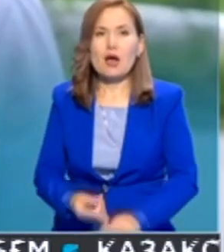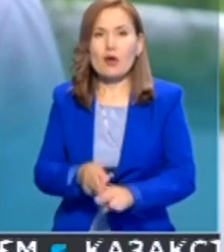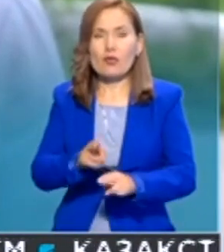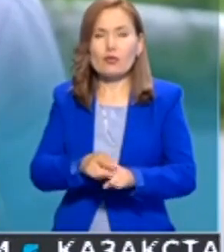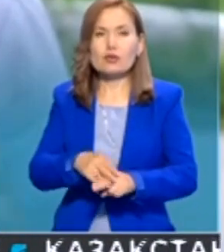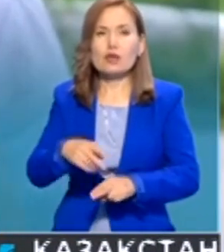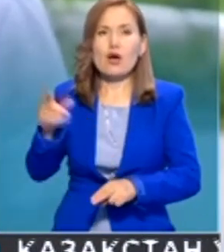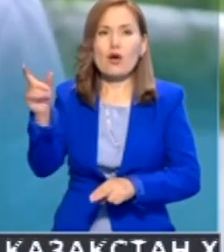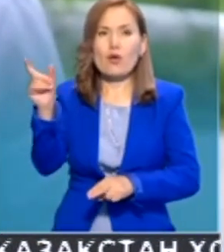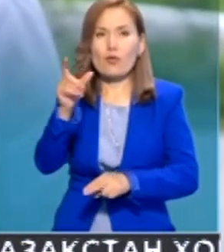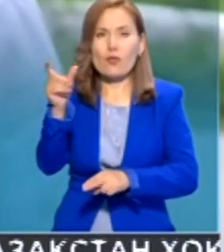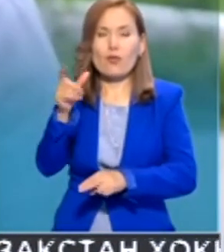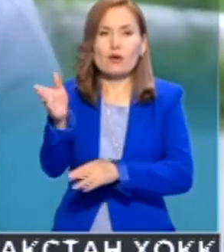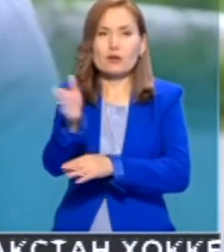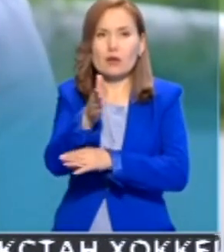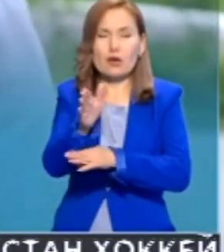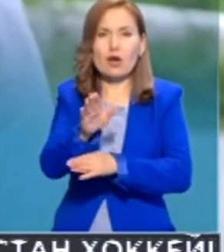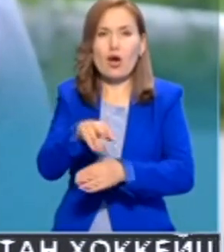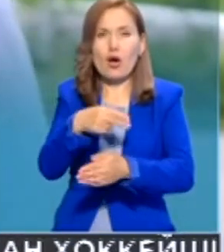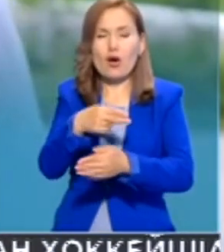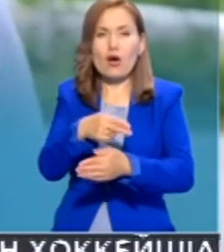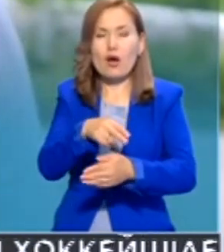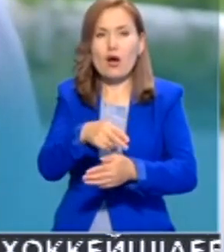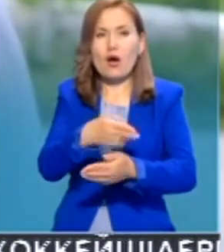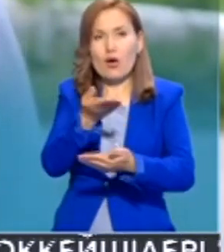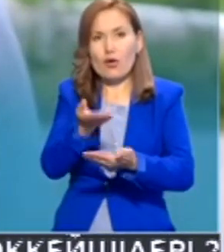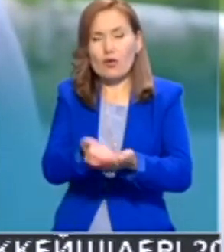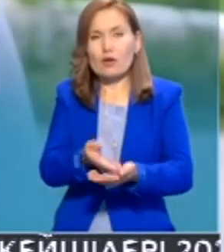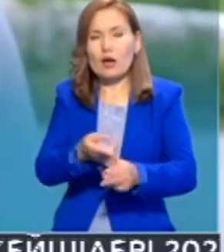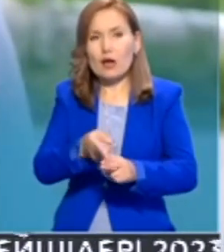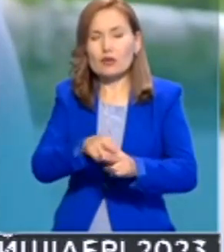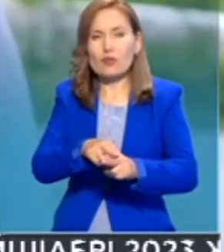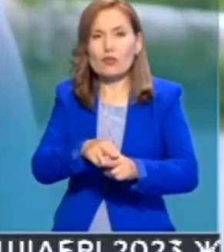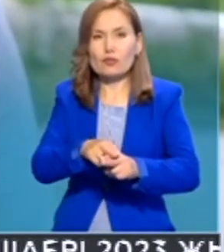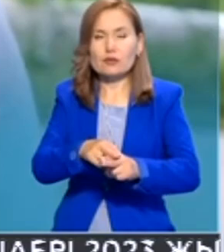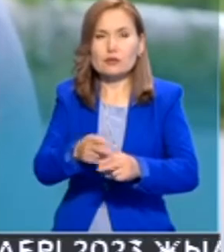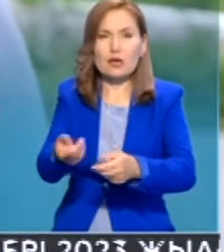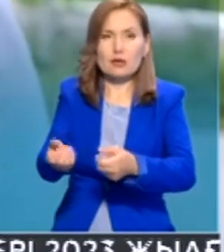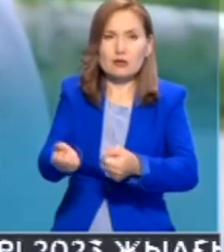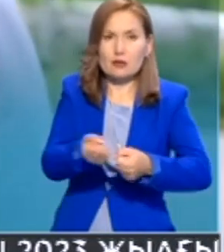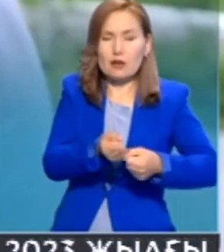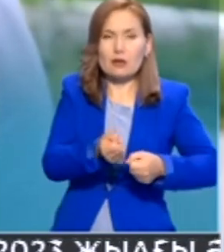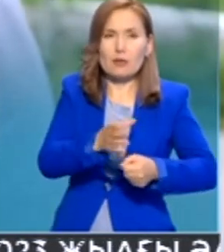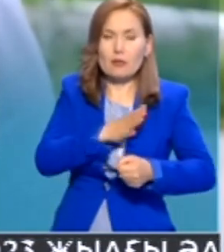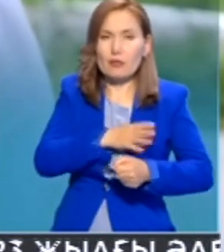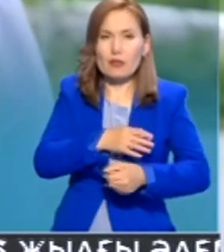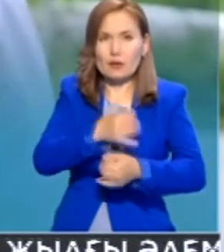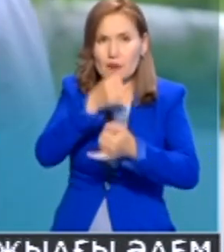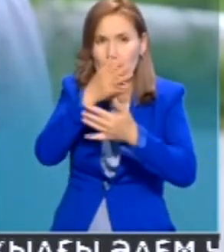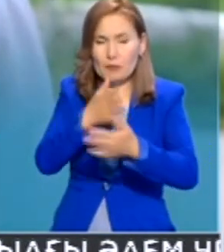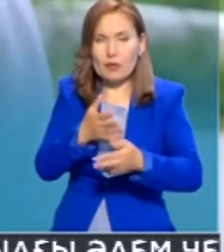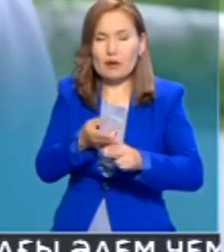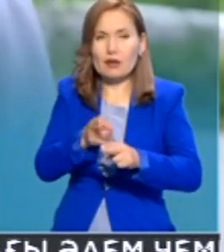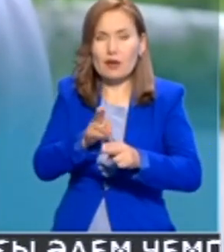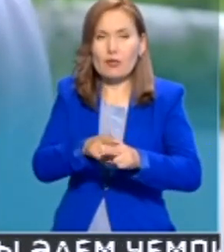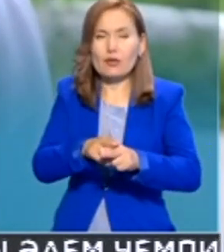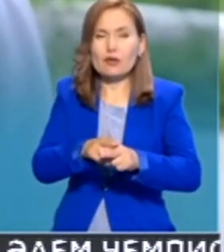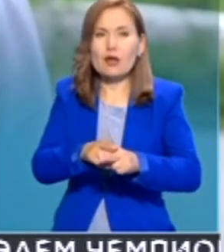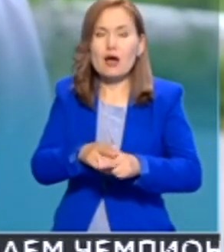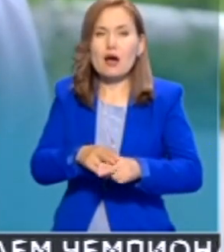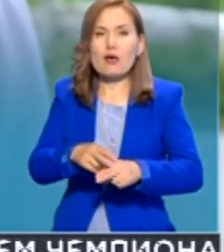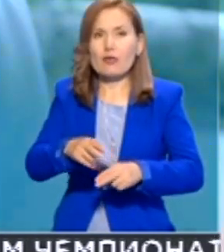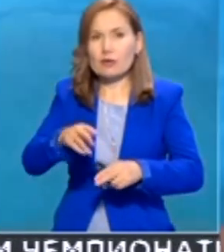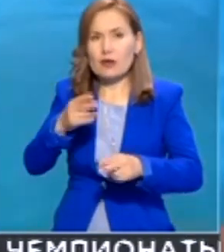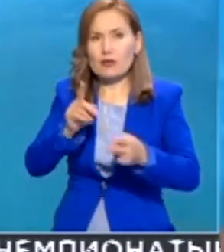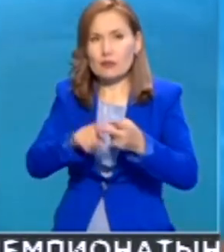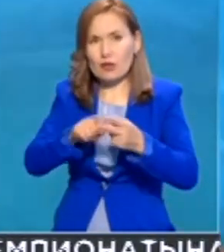бірақ. Екінші мен бардым, туды алып тартып темірдің астын тарттық. Тартсам тартылмайды, трос байланған екен. Тағы бір Нүркен деген